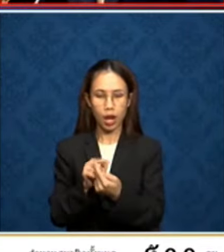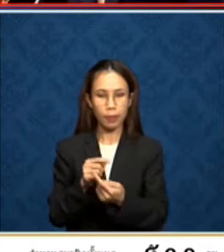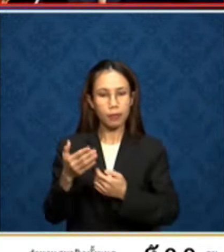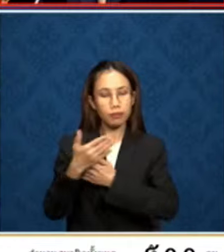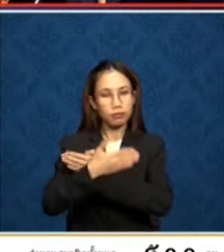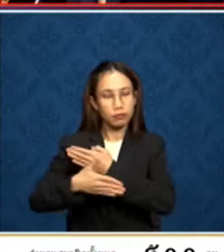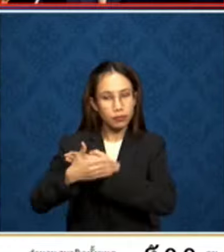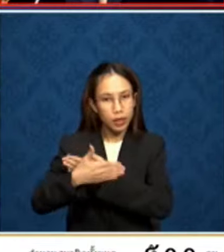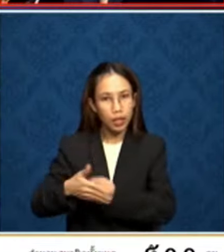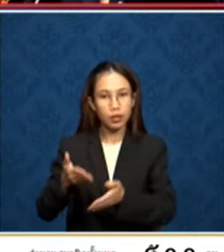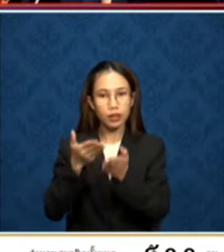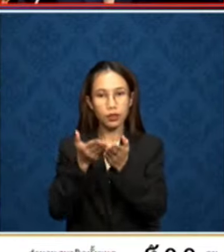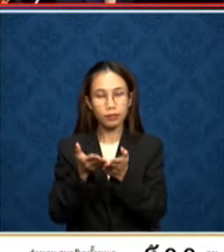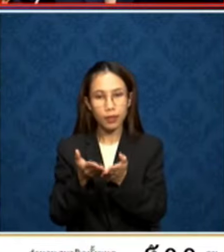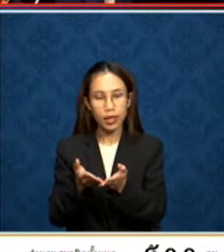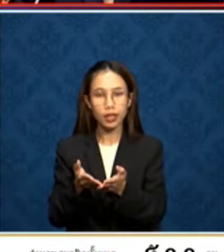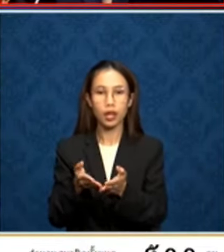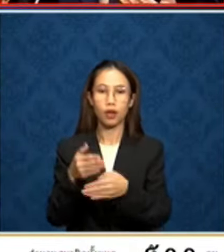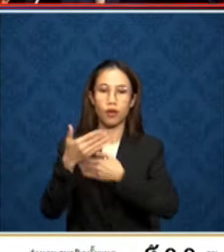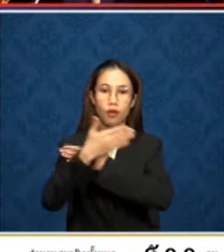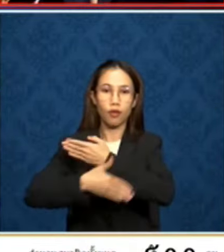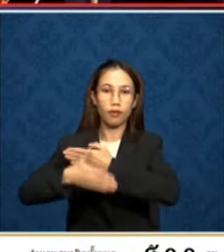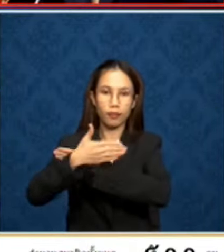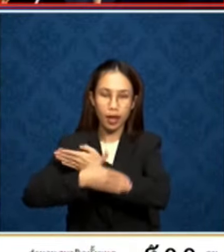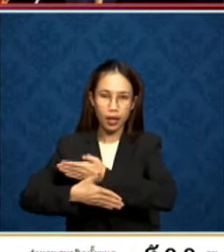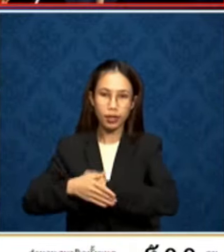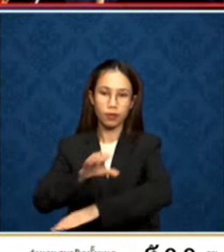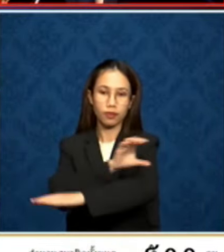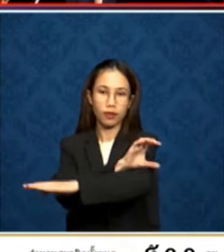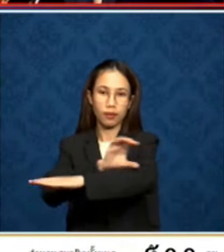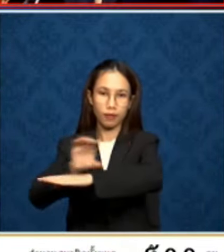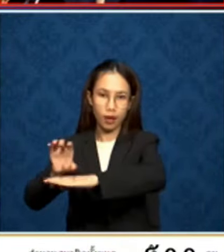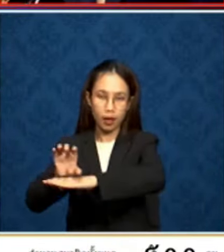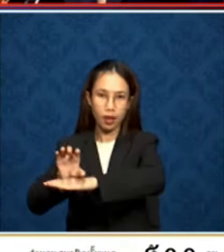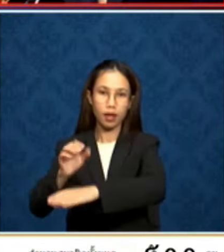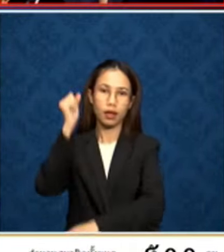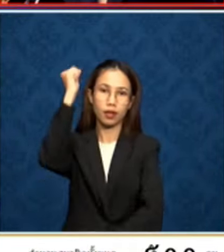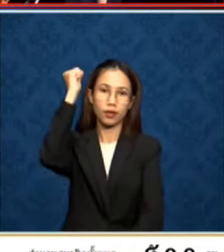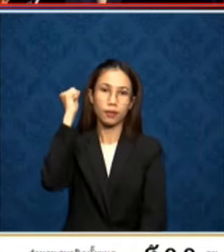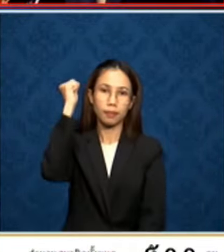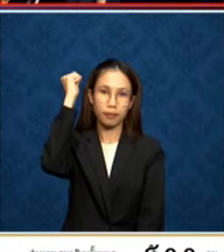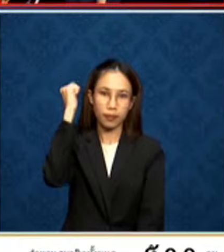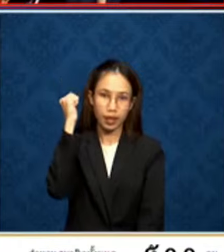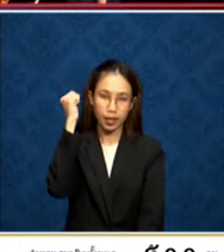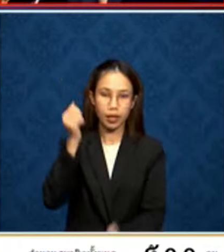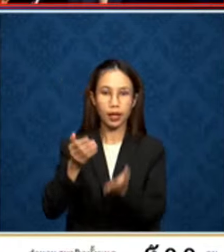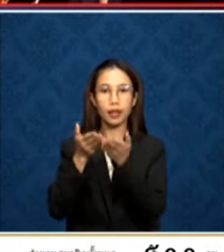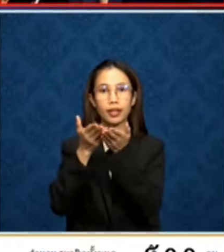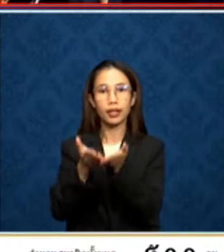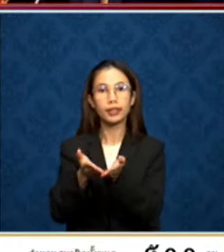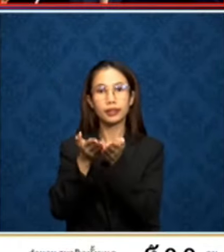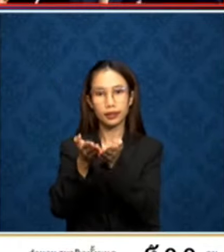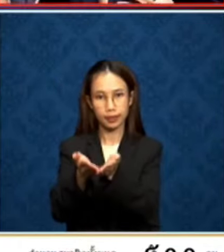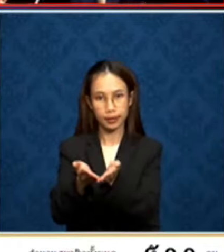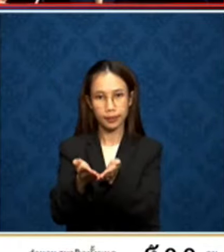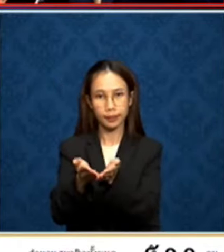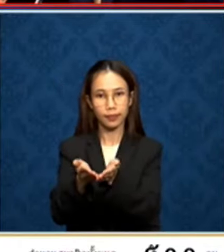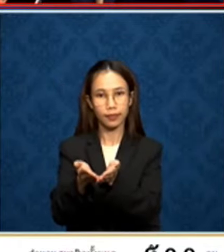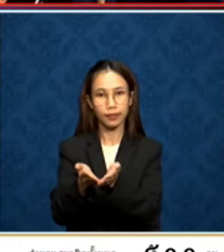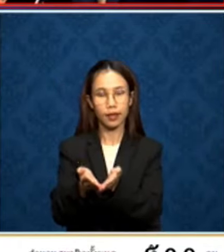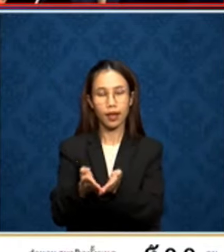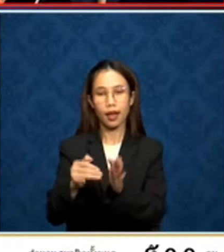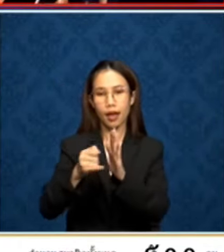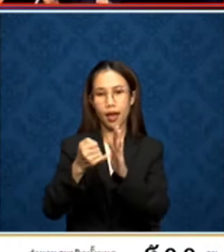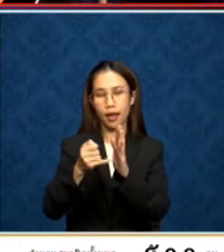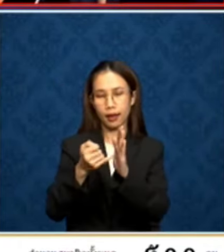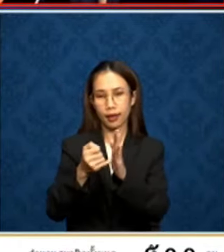ชนต่างๆเช่นรถไฟรถไฟฟ้ารถประจำทางและและเรือโดยสารให้มีความสะดวกและ